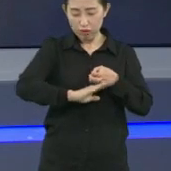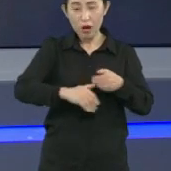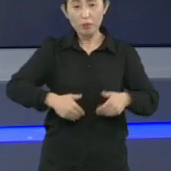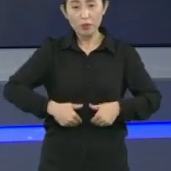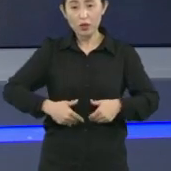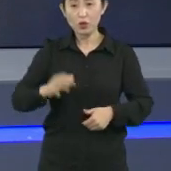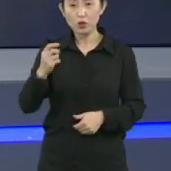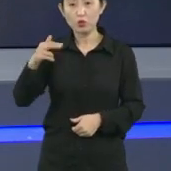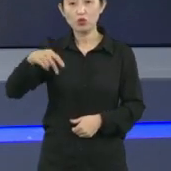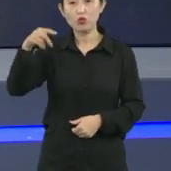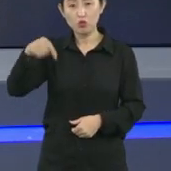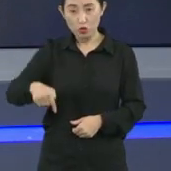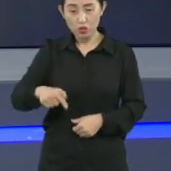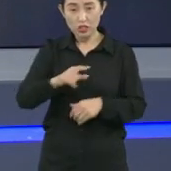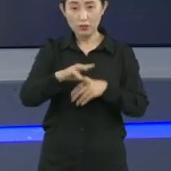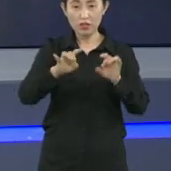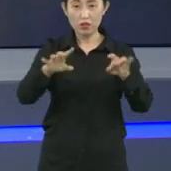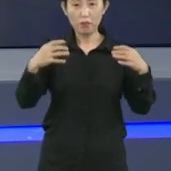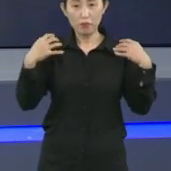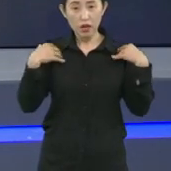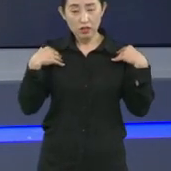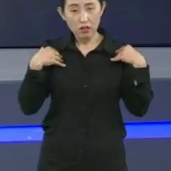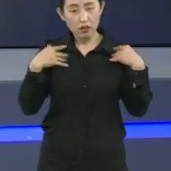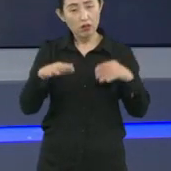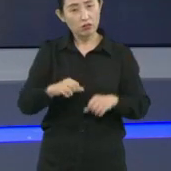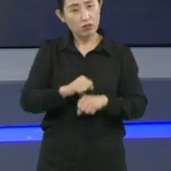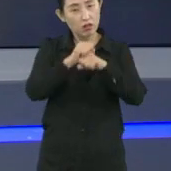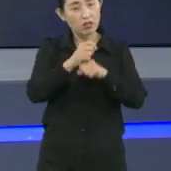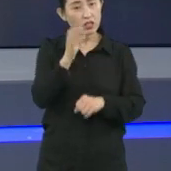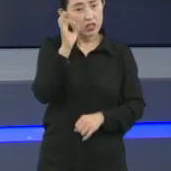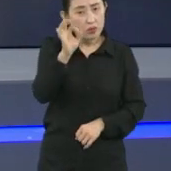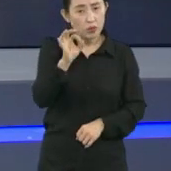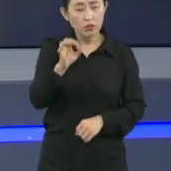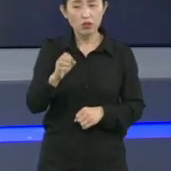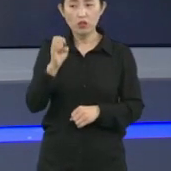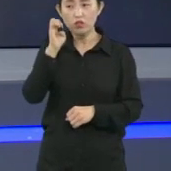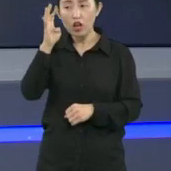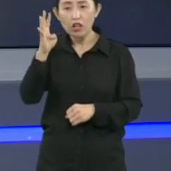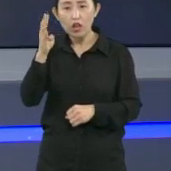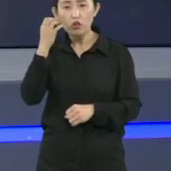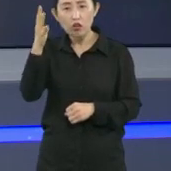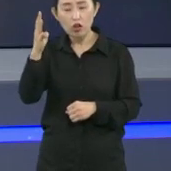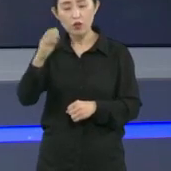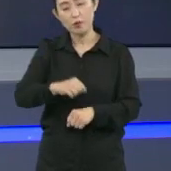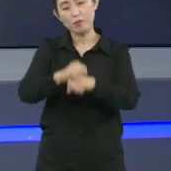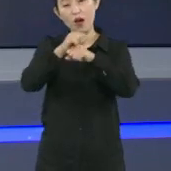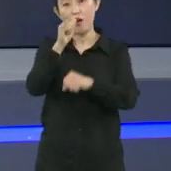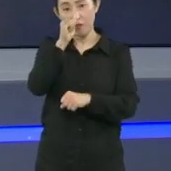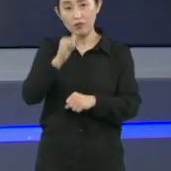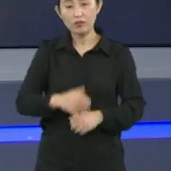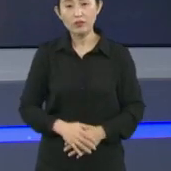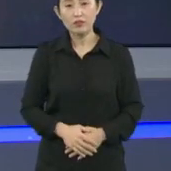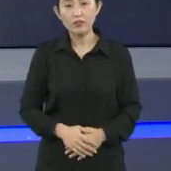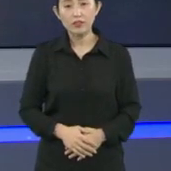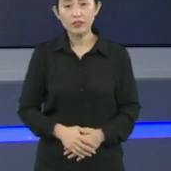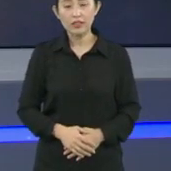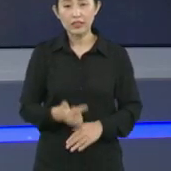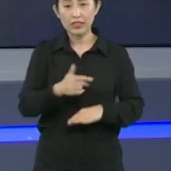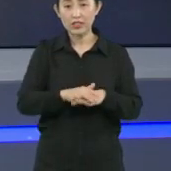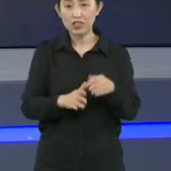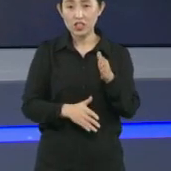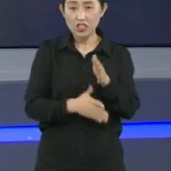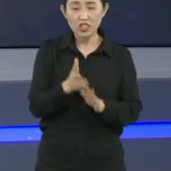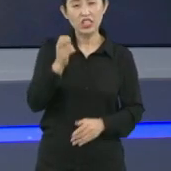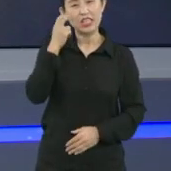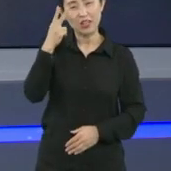필요한 요소수를 지자체별로 짧게는 10일에서 길게는 4개월치 정도까지 확보한 것으로 집계됐습니다.